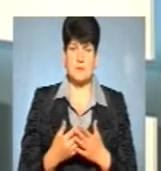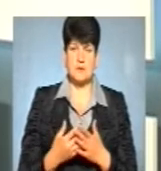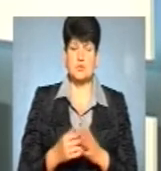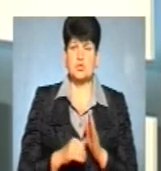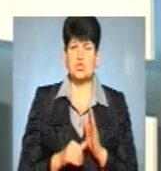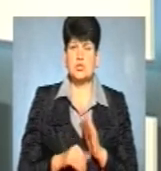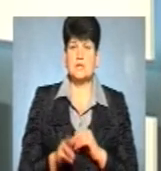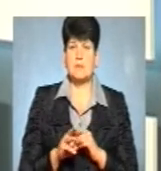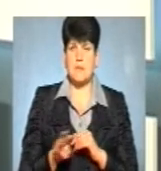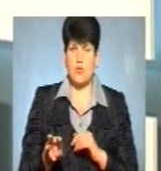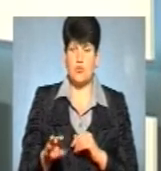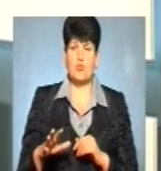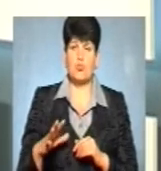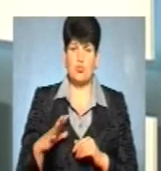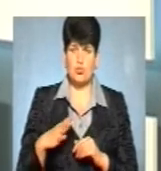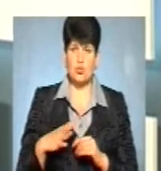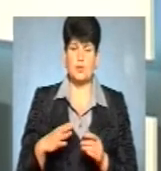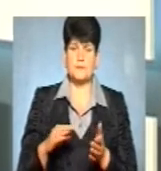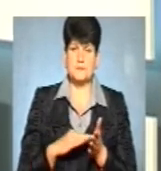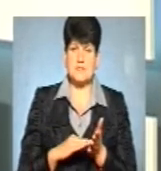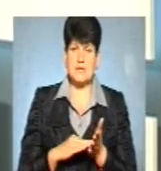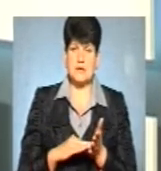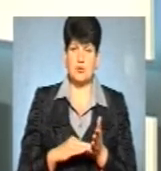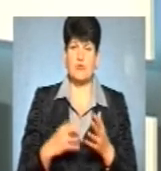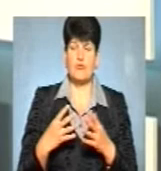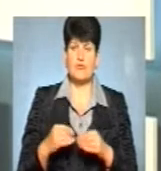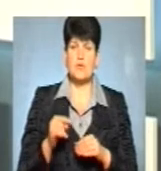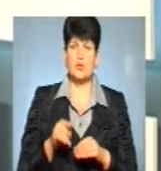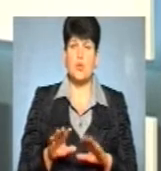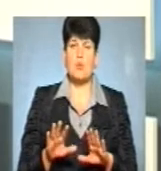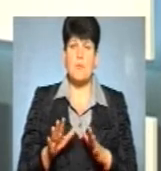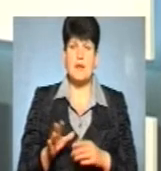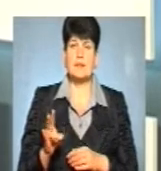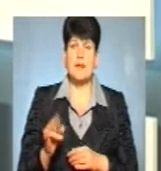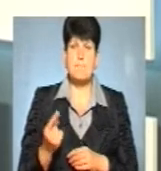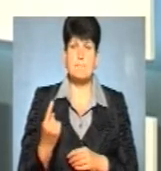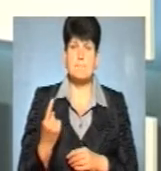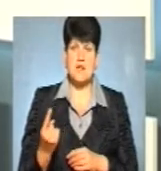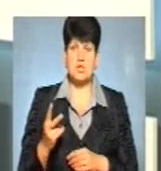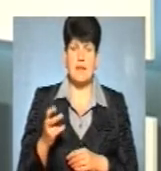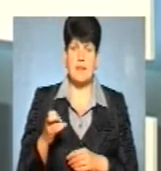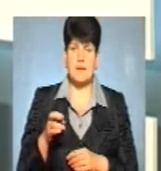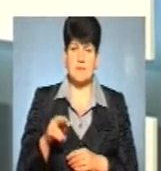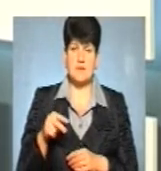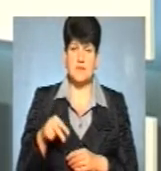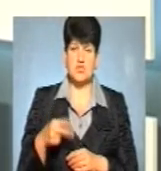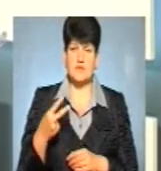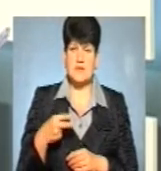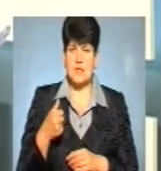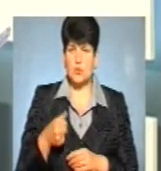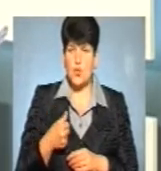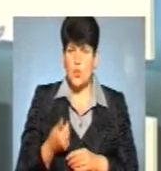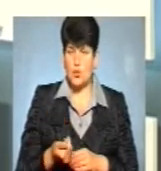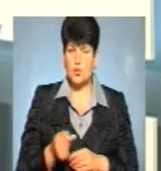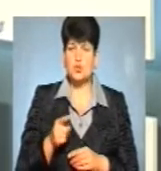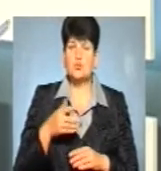60 мільйонів було задекларовано вже на той момент, на 1 липня 2020 року. І